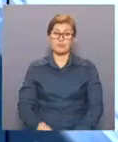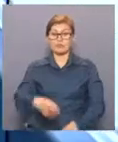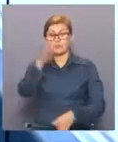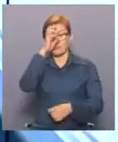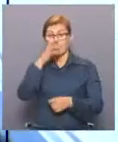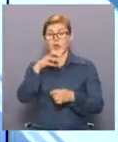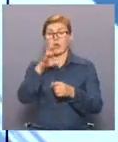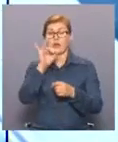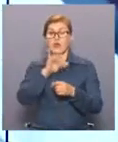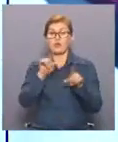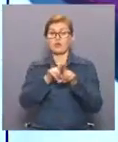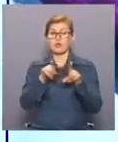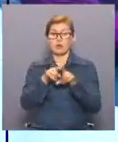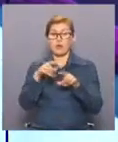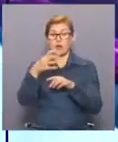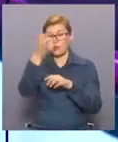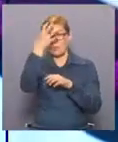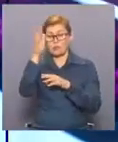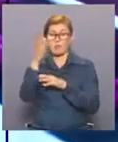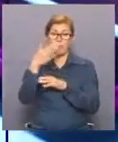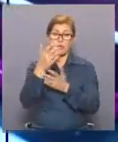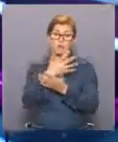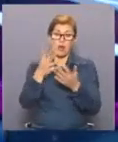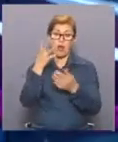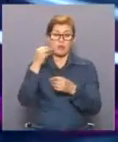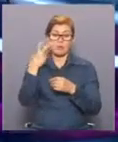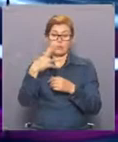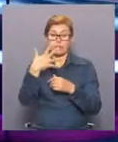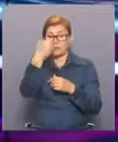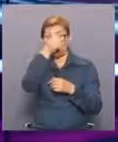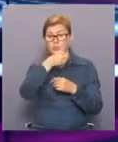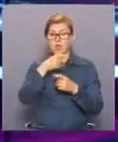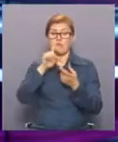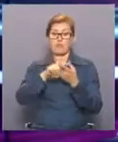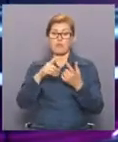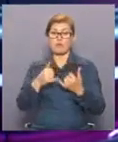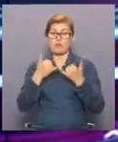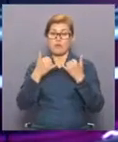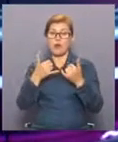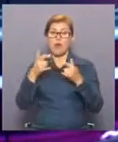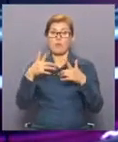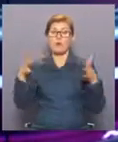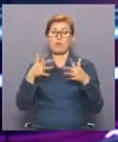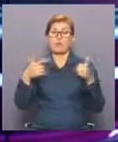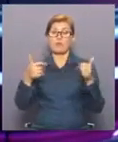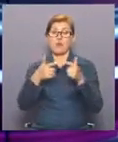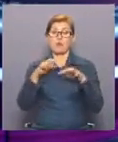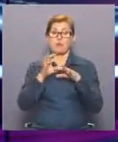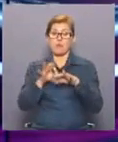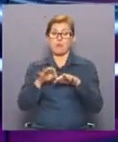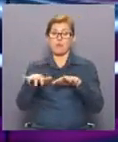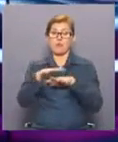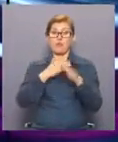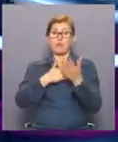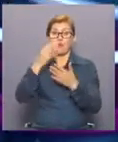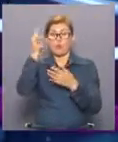Еліміздің мемлекеттік рәміздерінің 25 жылдығына орай Алматының Әуезов аудандық әкімдігі ауқымды іс-шара ұйымдастырды. Шаһардағы жоғарғы